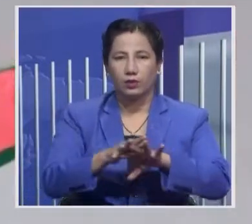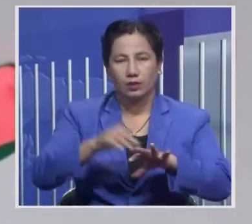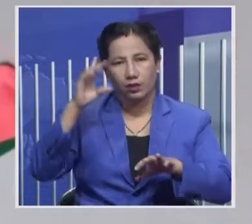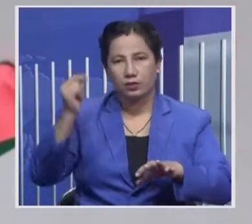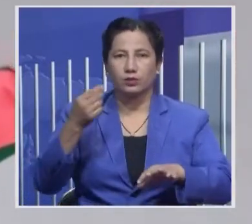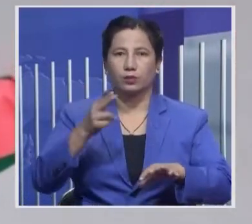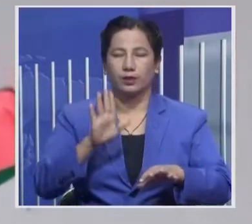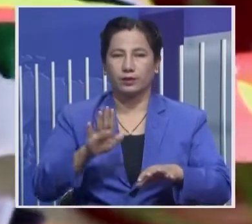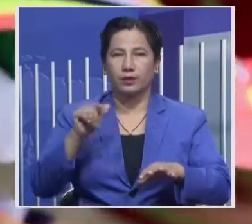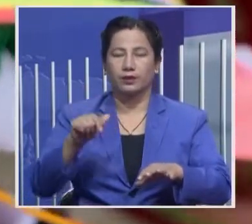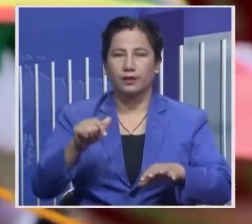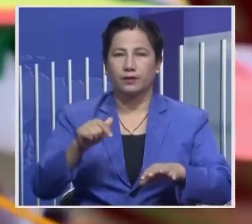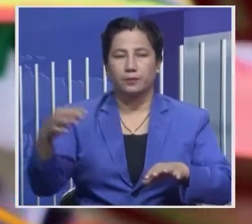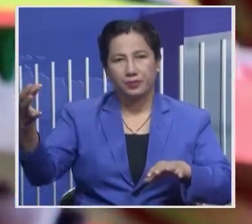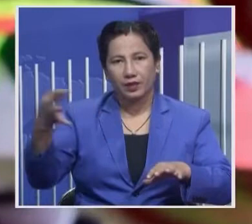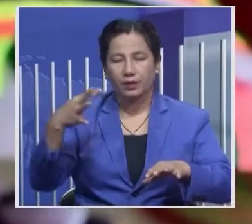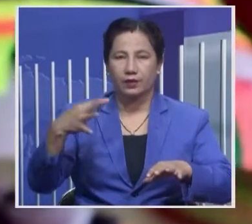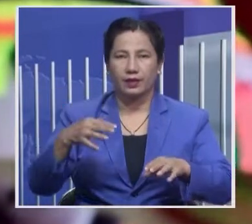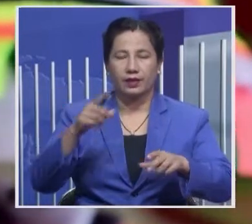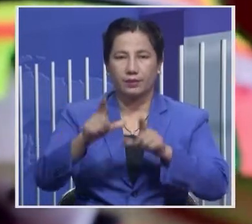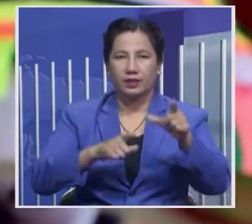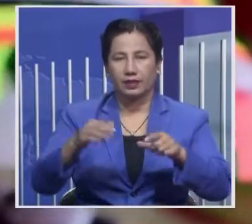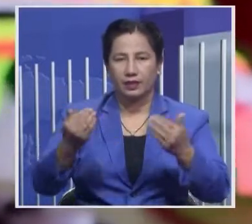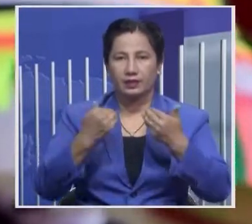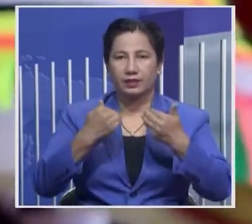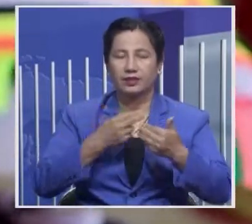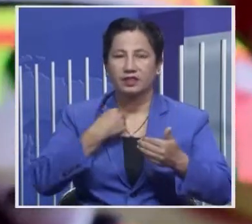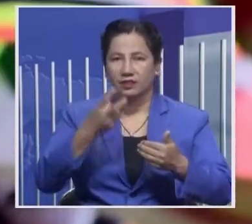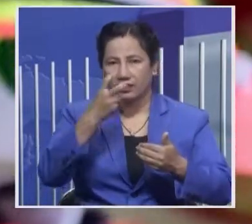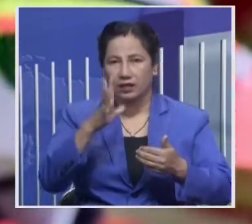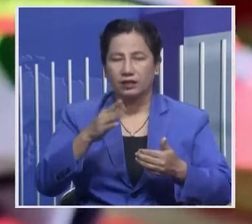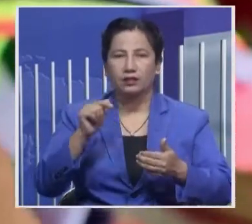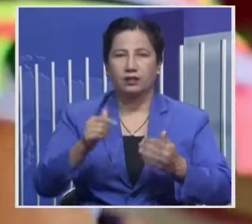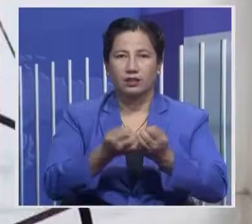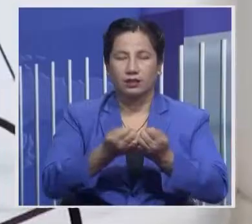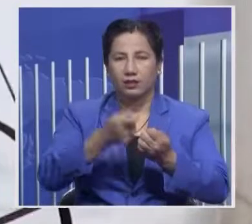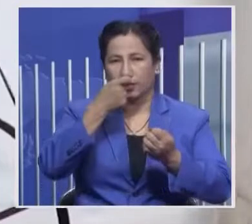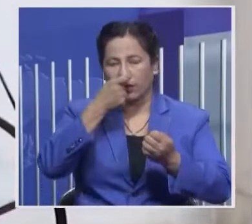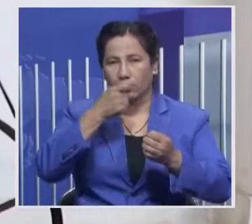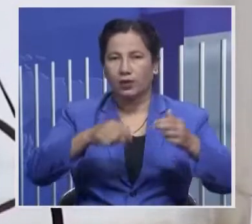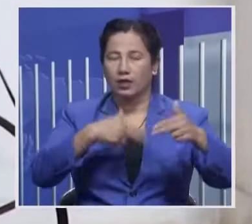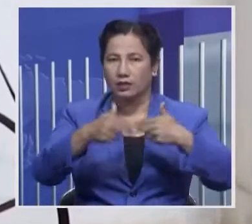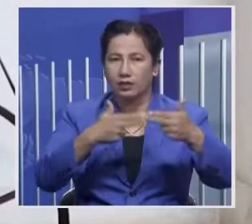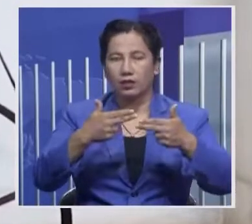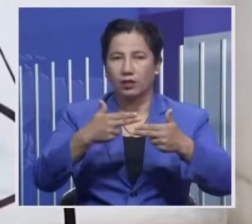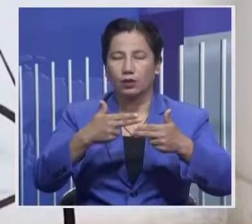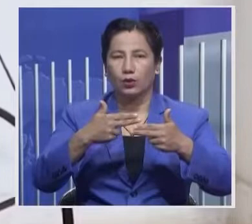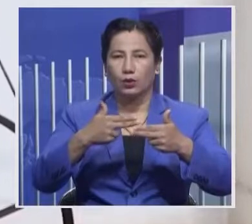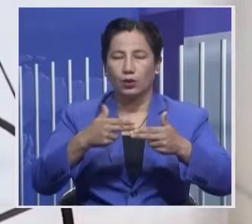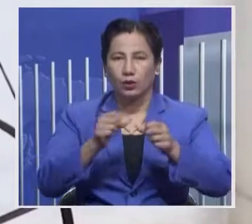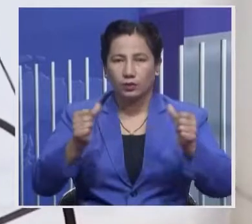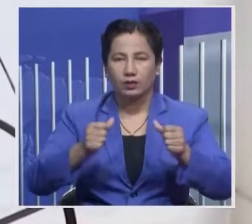सहज भएको छ। तर नयाँ पुस्ताले भने सिक्न चासो देखाएका छैनन्, जसले गर्दा गाउँमा परम्परागत पहिरन सिलाउने